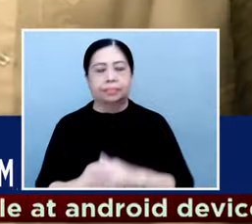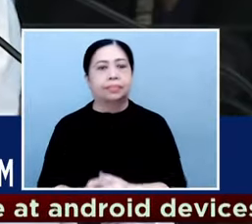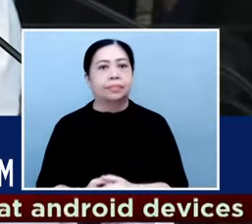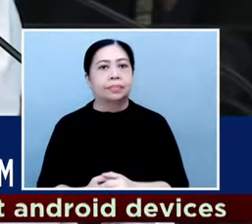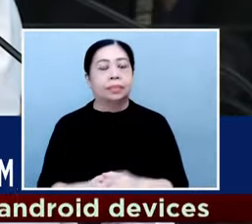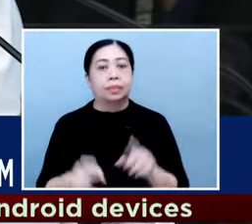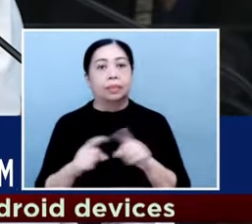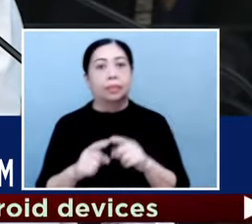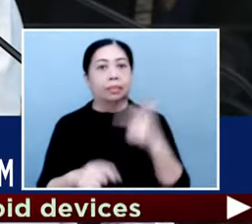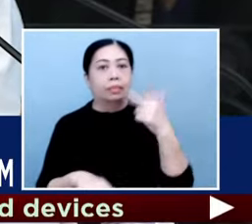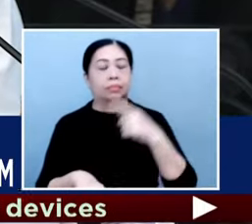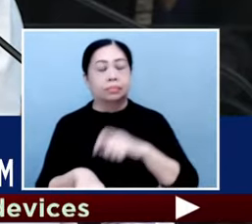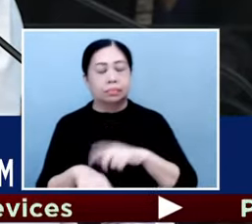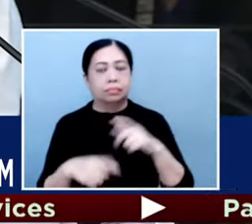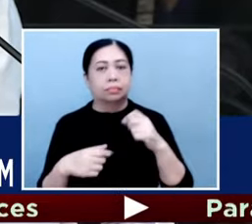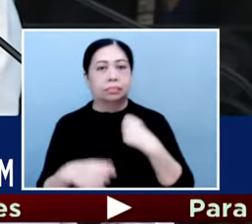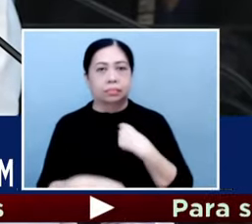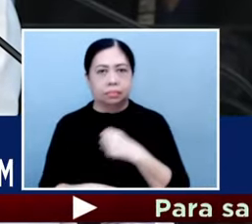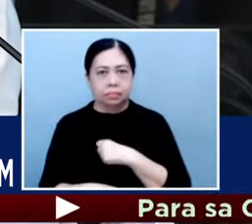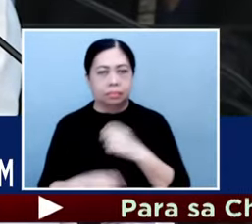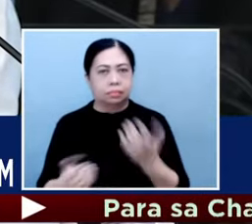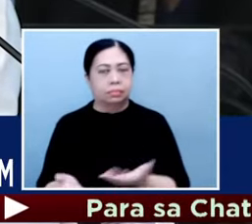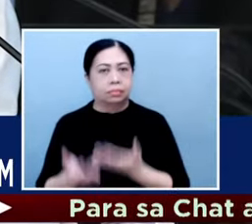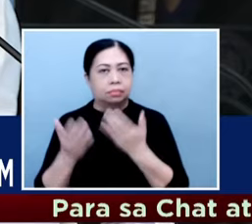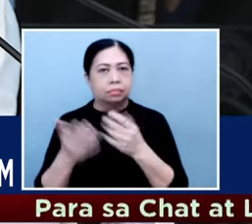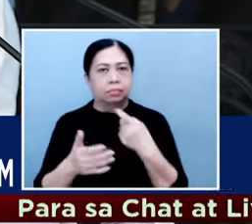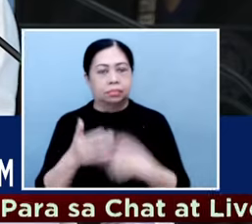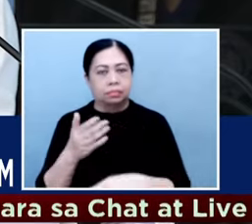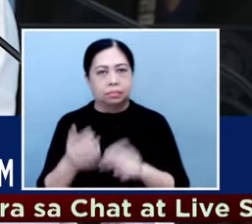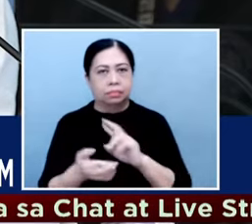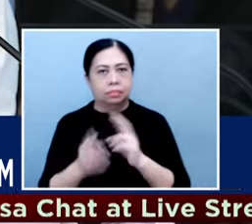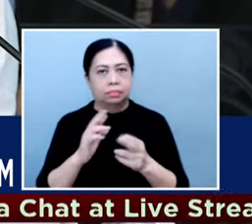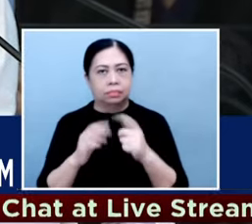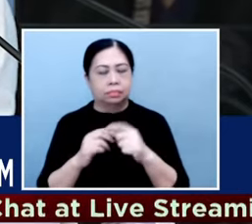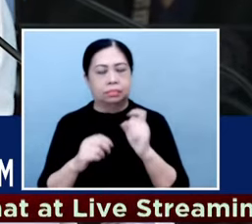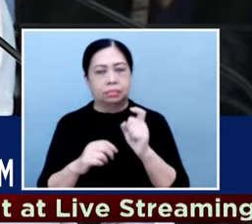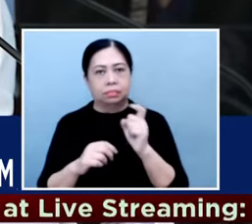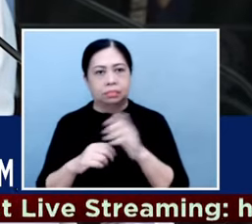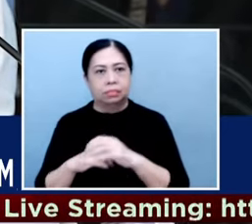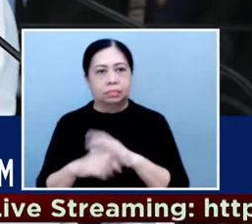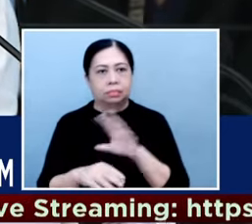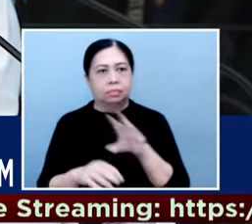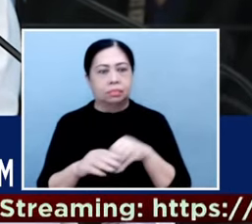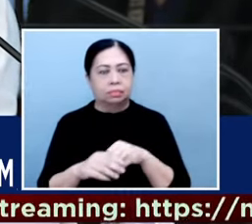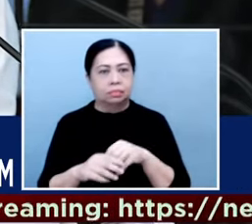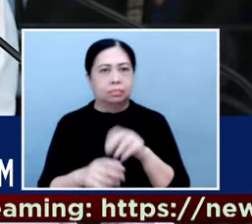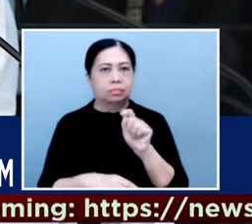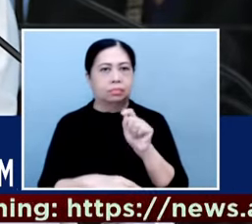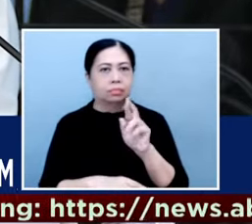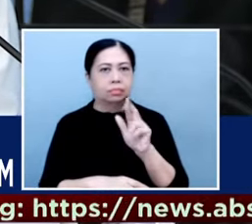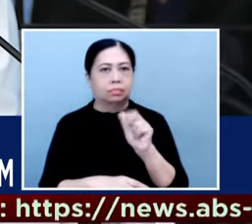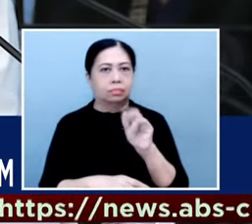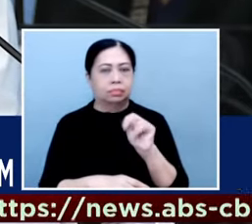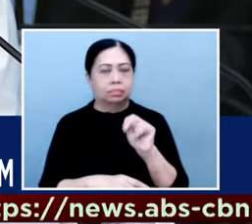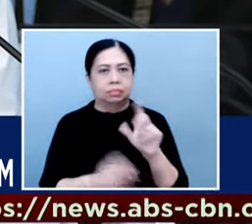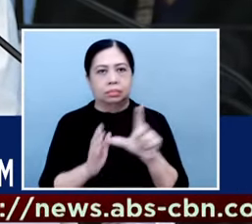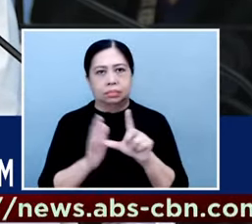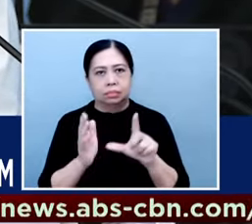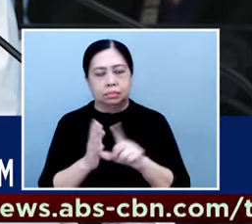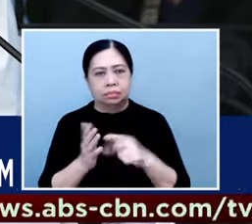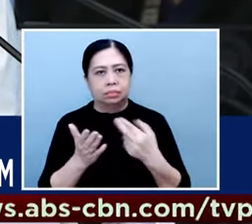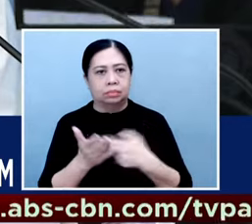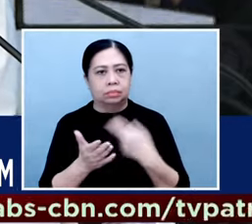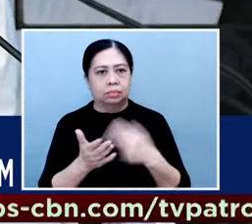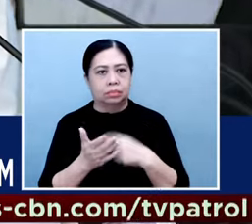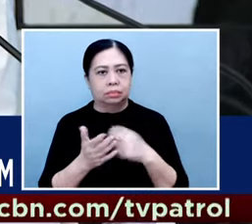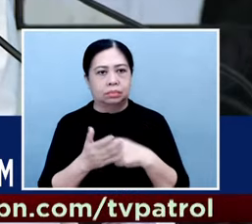Bilang three-term senator, isinulong niya ang Tax Reform for Acceleration and Inclusion o TREIN Law, Rice Tariffication Act, at